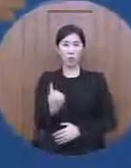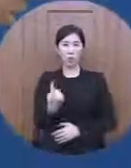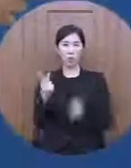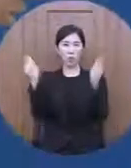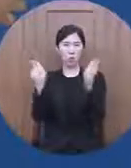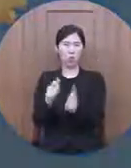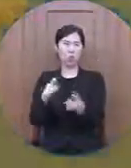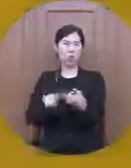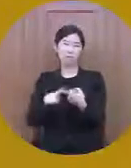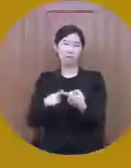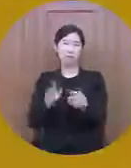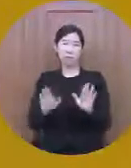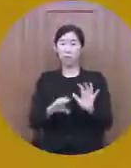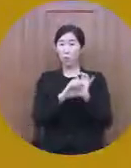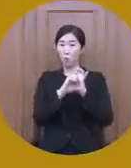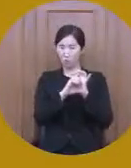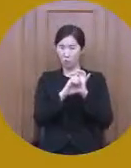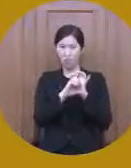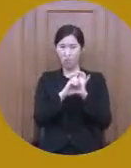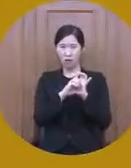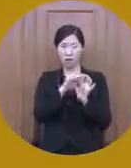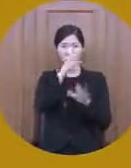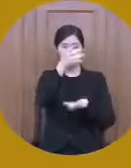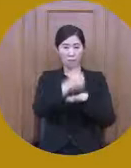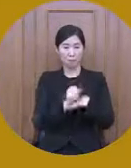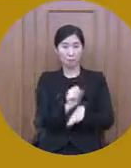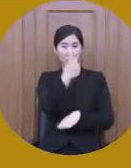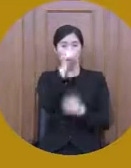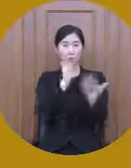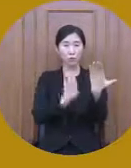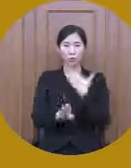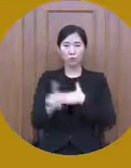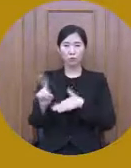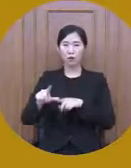코로나19의 문제는 기후위기에 따른